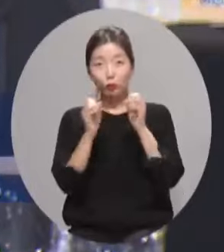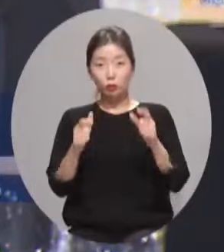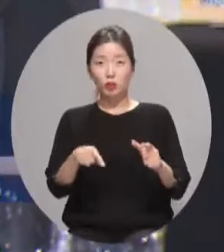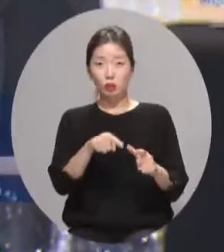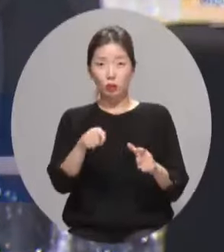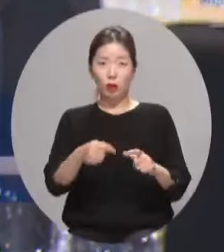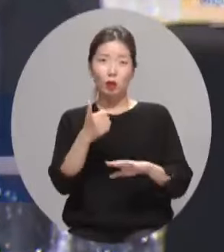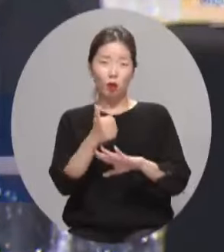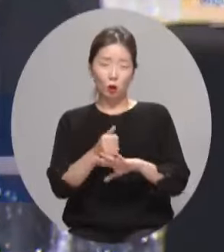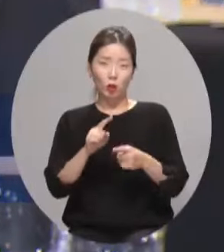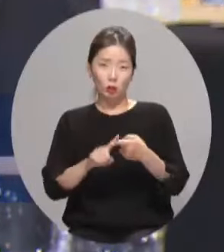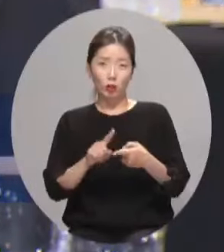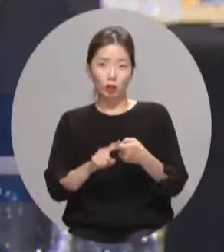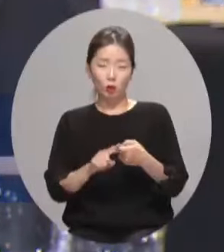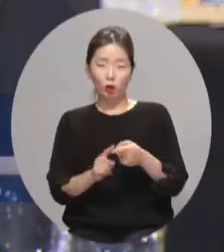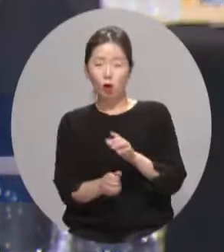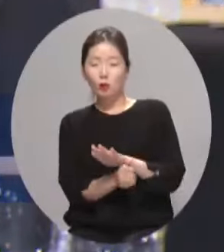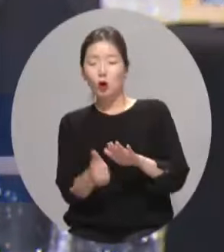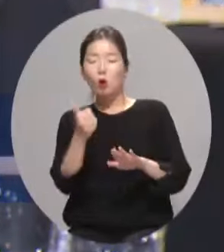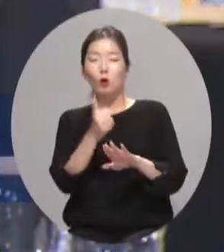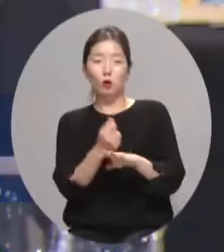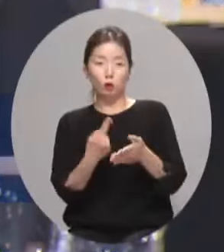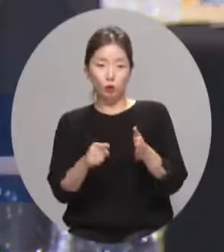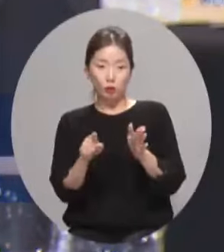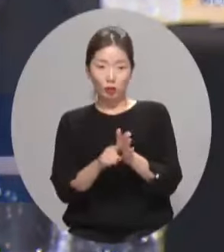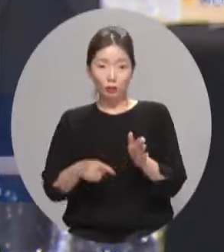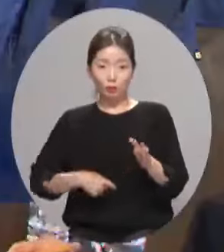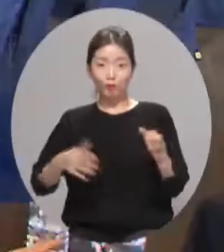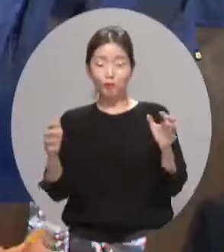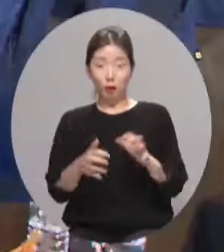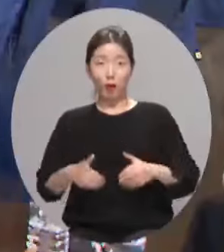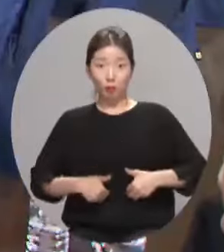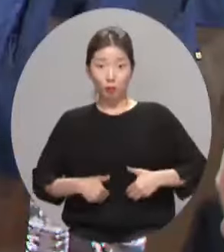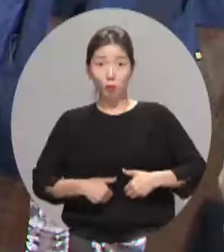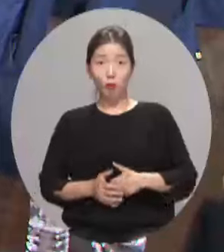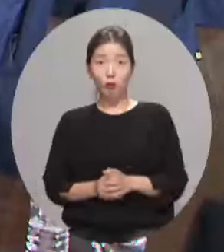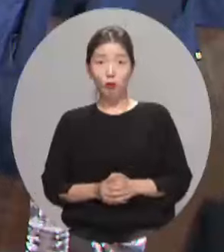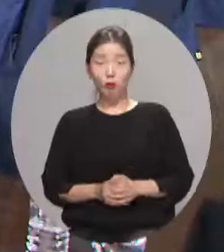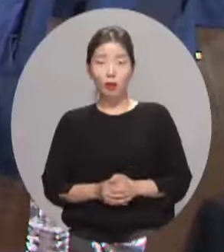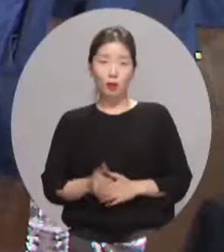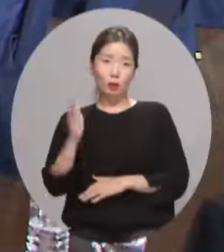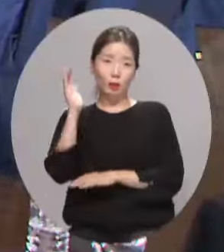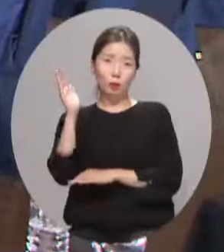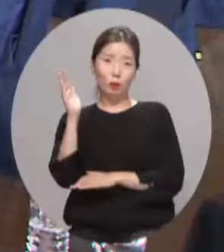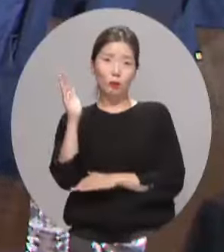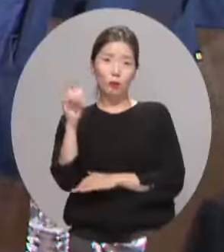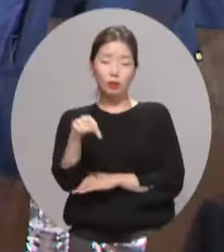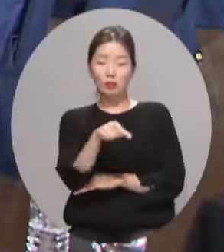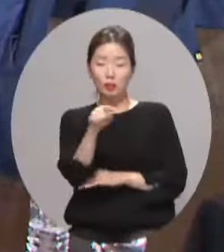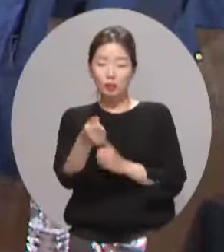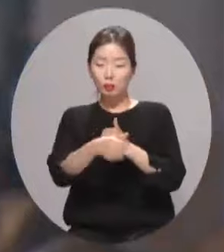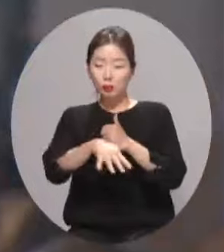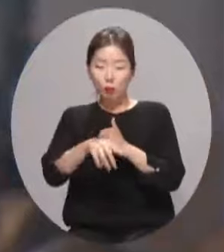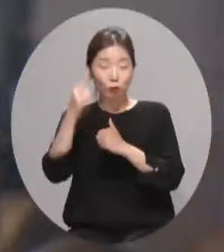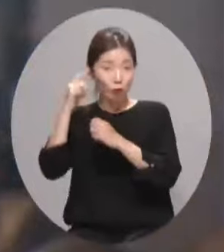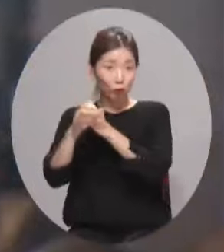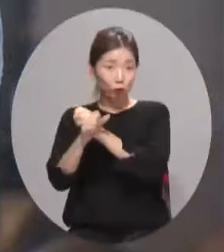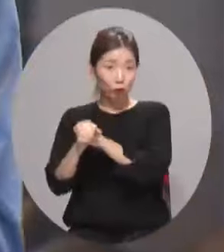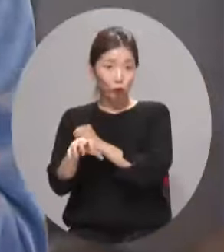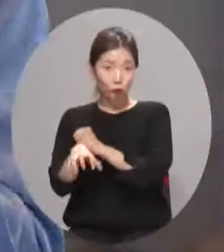수 있도록 도민 역량을 결집시켜 나가야. 발제를 맡은 전북도 산하